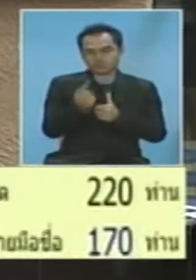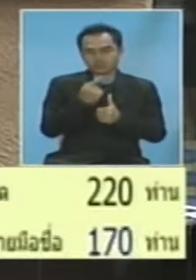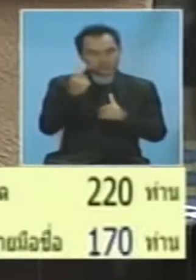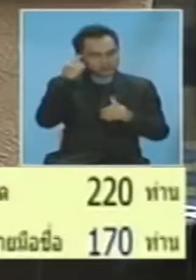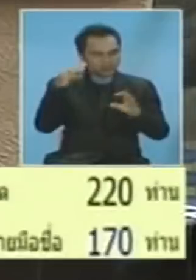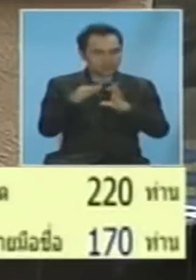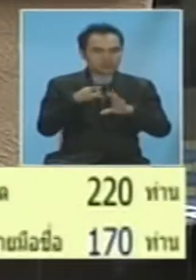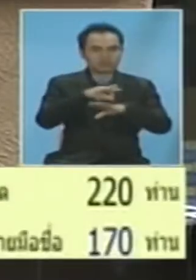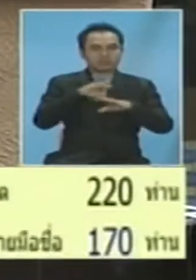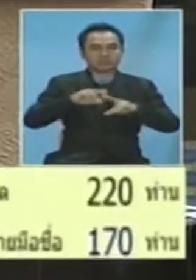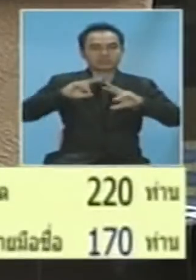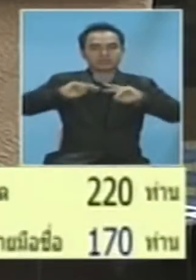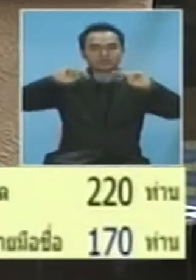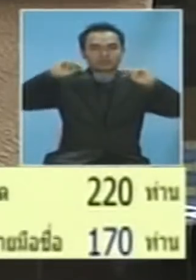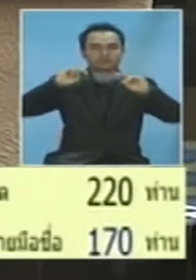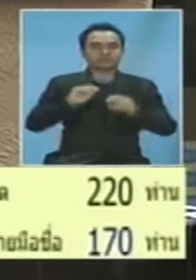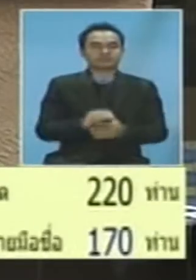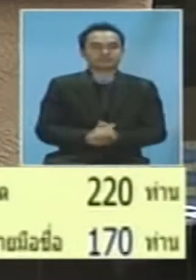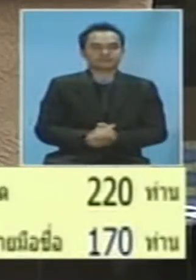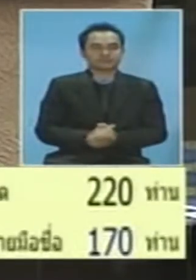ตำแหน่งนายกรัฐมนตรี